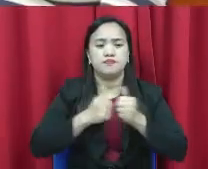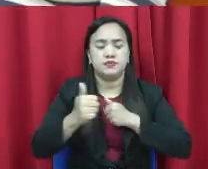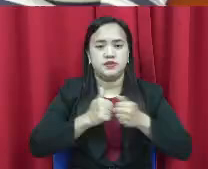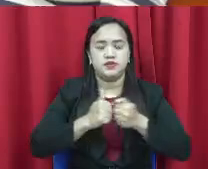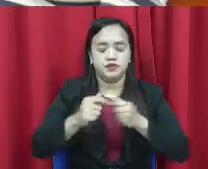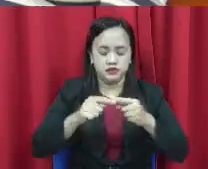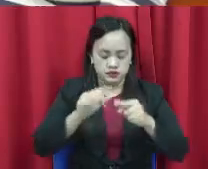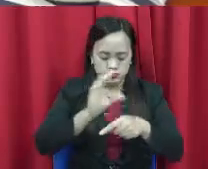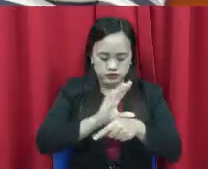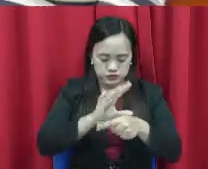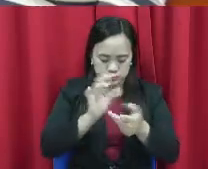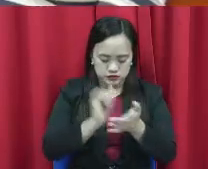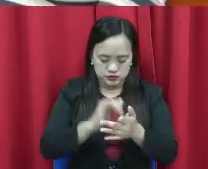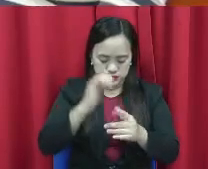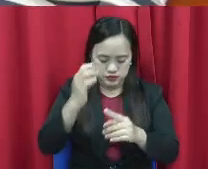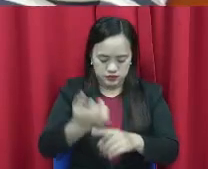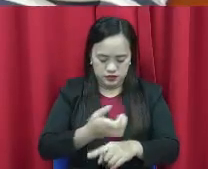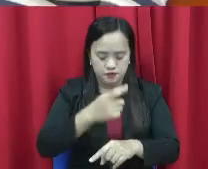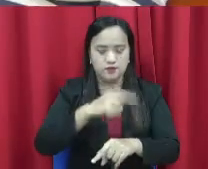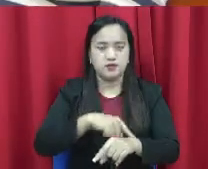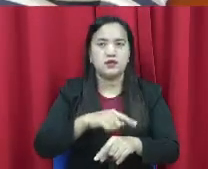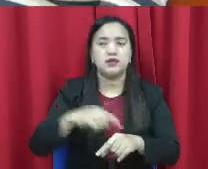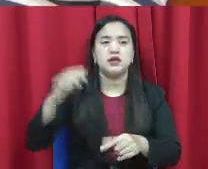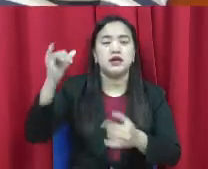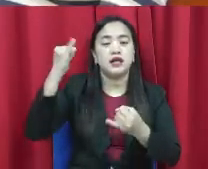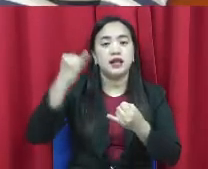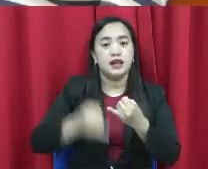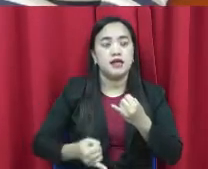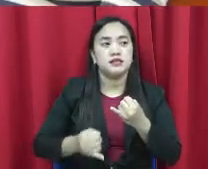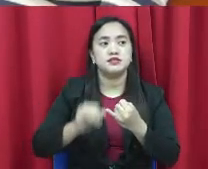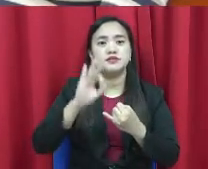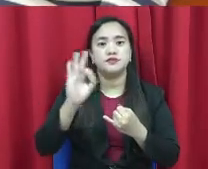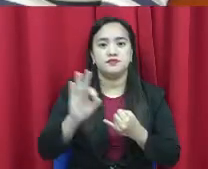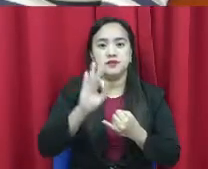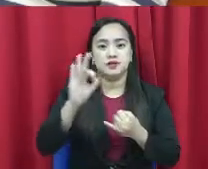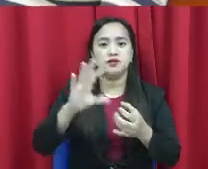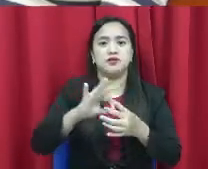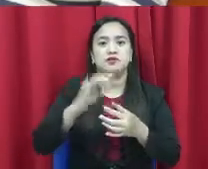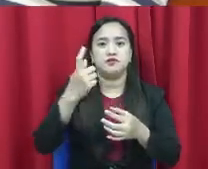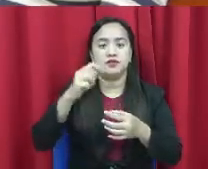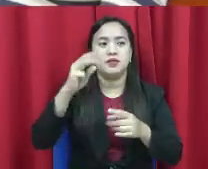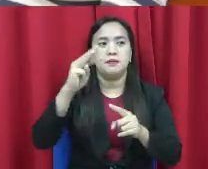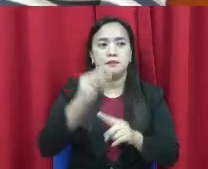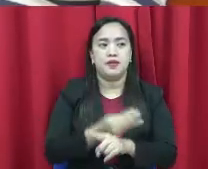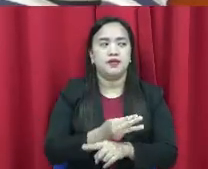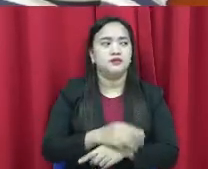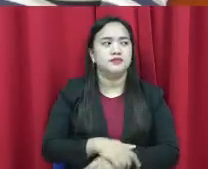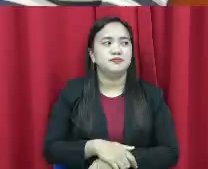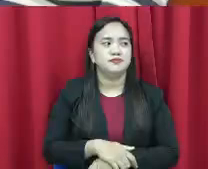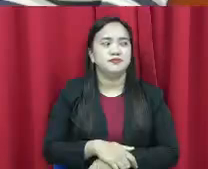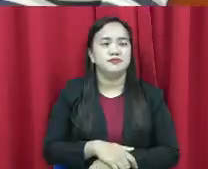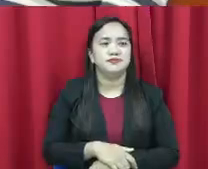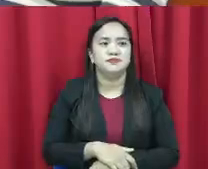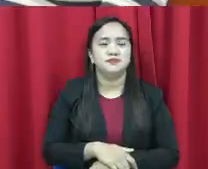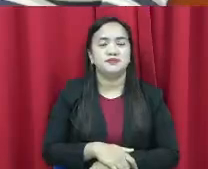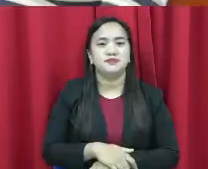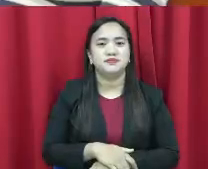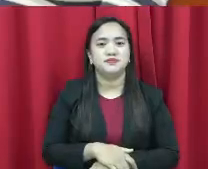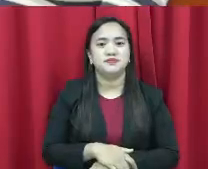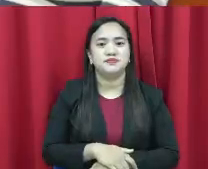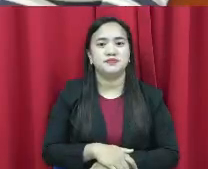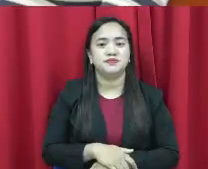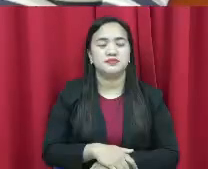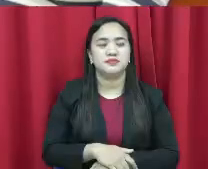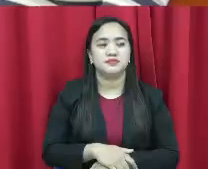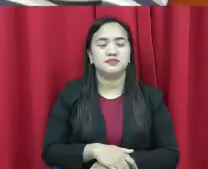church na every Uh last last Friday of the month Tama po ako sir ponching no so every